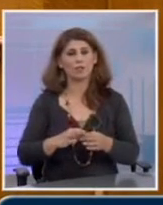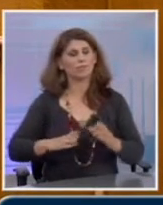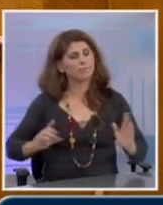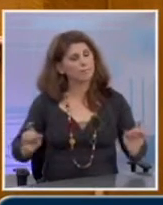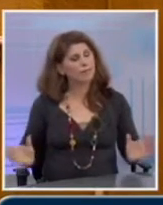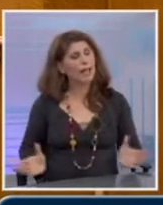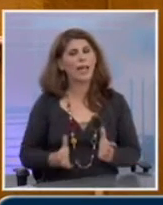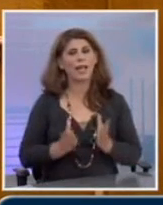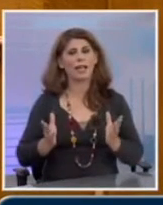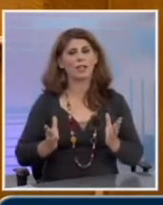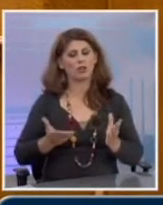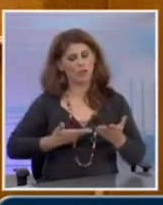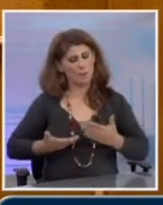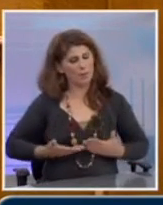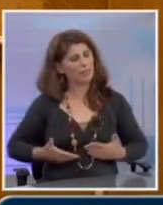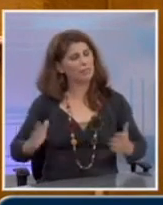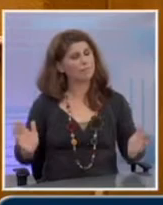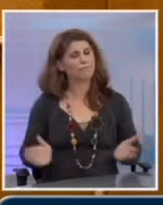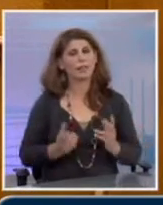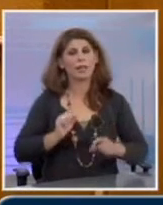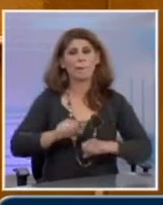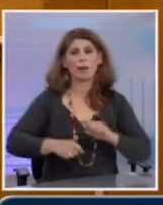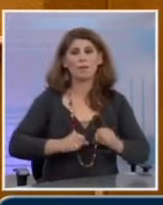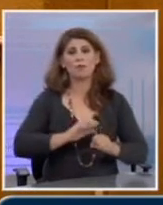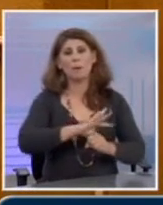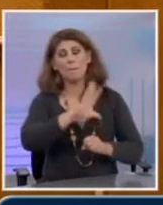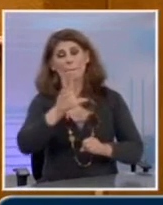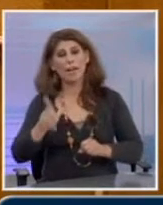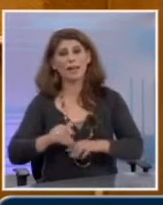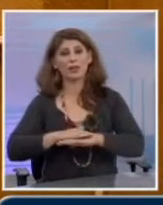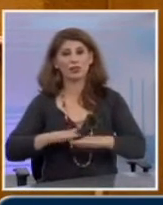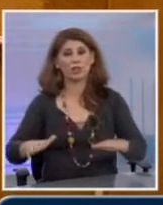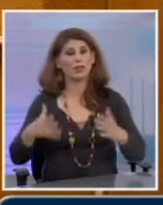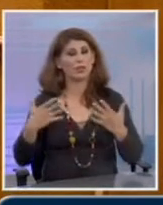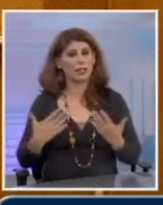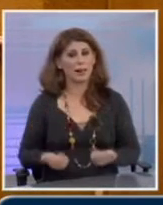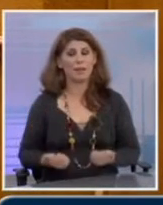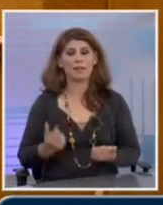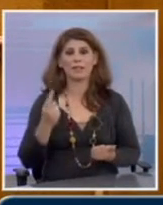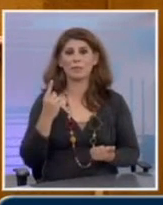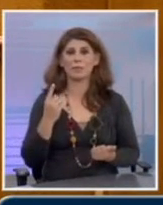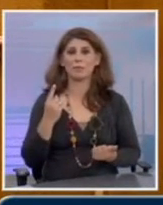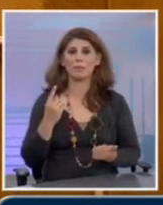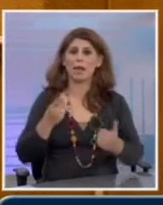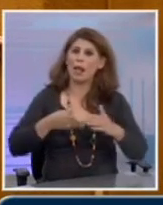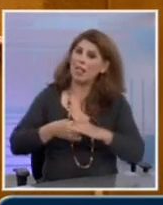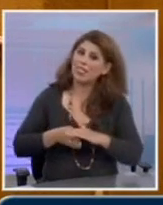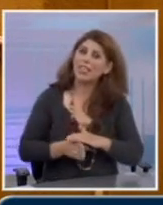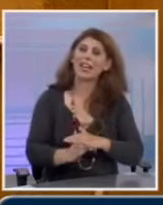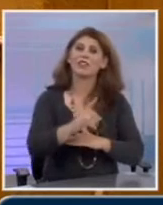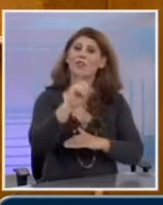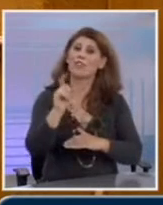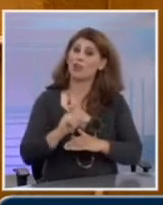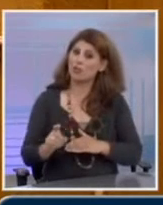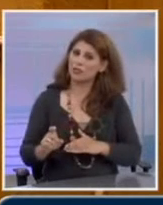και λαβωμένοι, να παλέψουμε μέχρι το τέλος για να υπάρξει μια διέξοδος